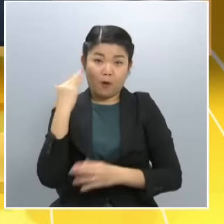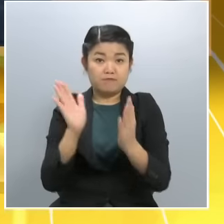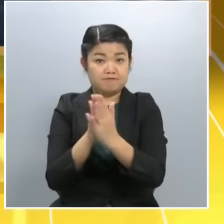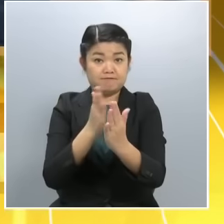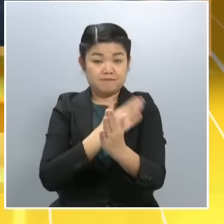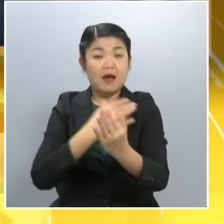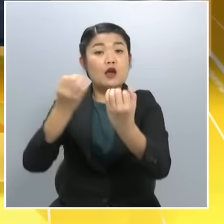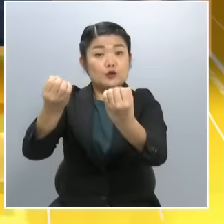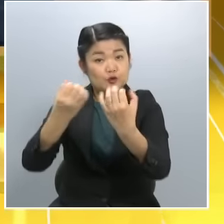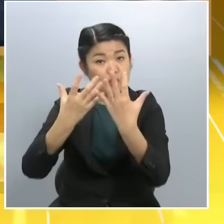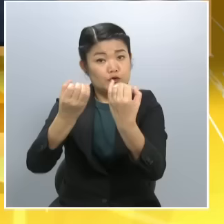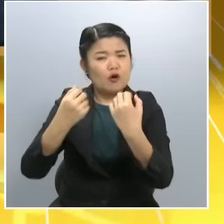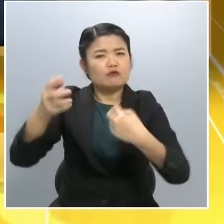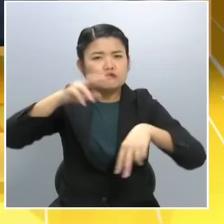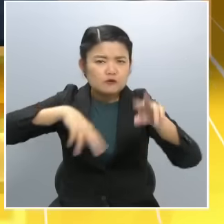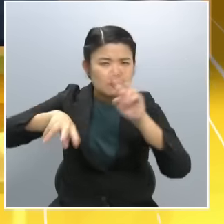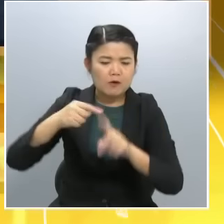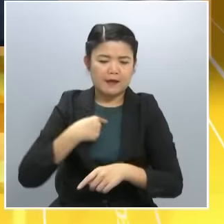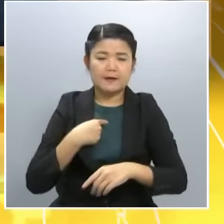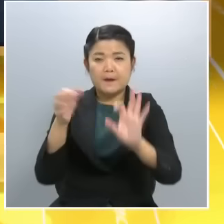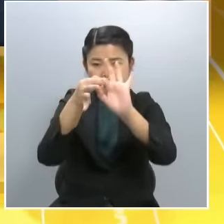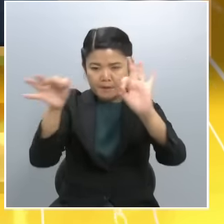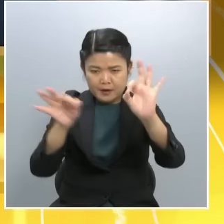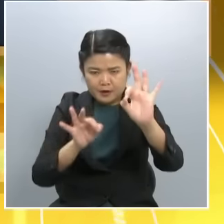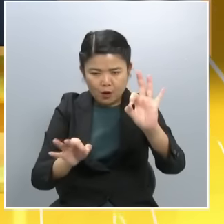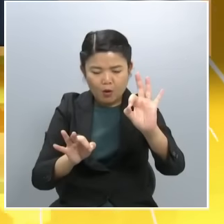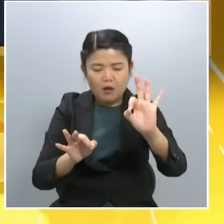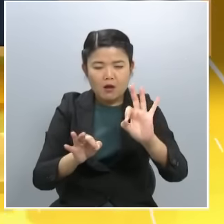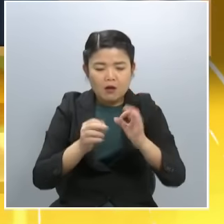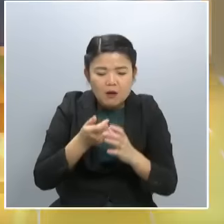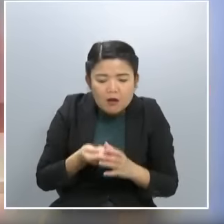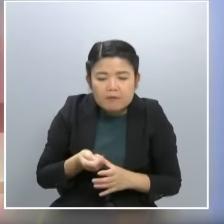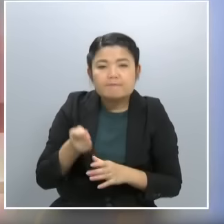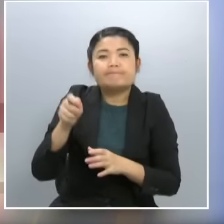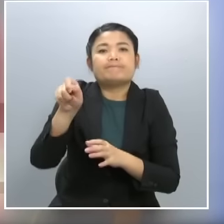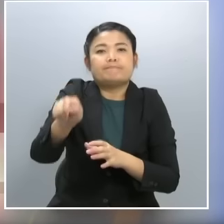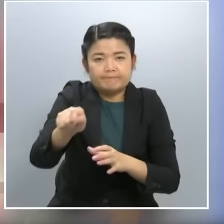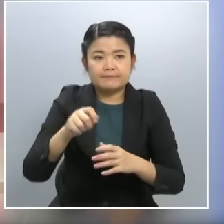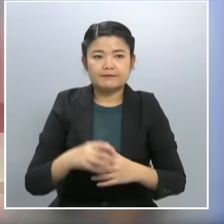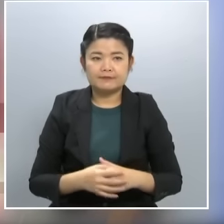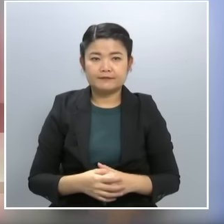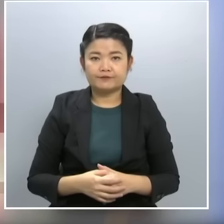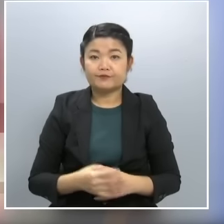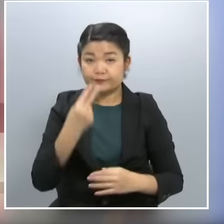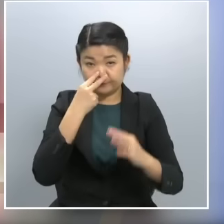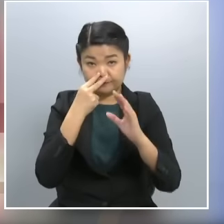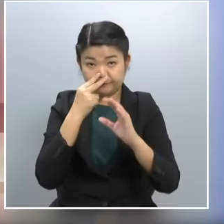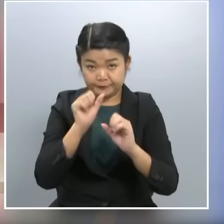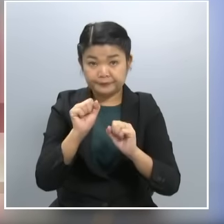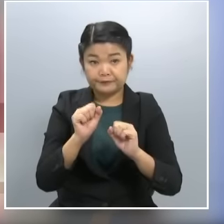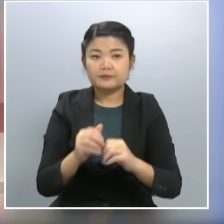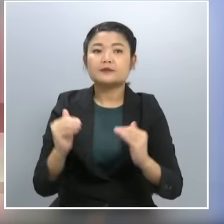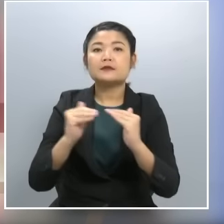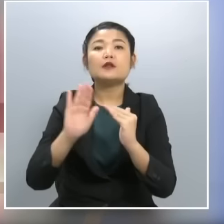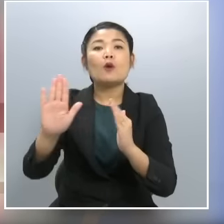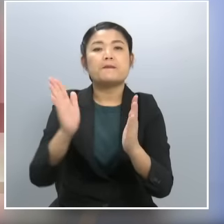ทั้งหมดที่พระอาจารย์พิมพ์มาผมขอใส่บาตรให้ครับผมได้เห็นทั้งหมดนะครับก็เป็นศิทธิ์ของพระ